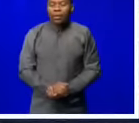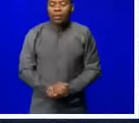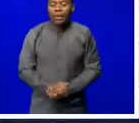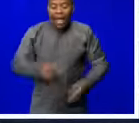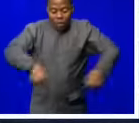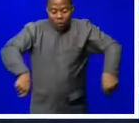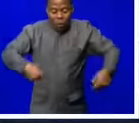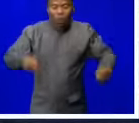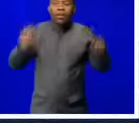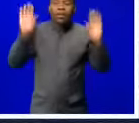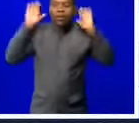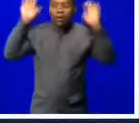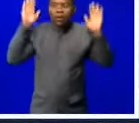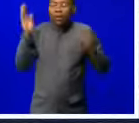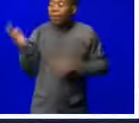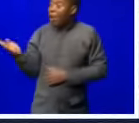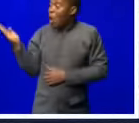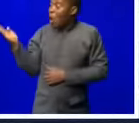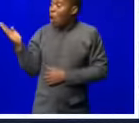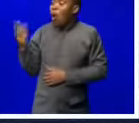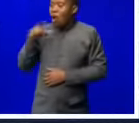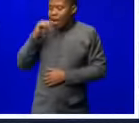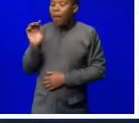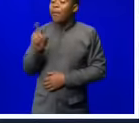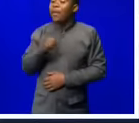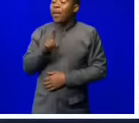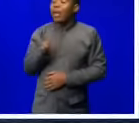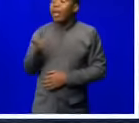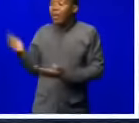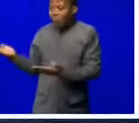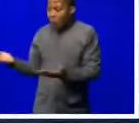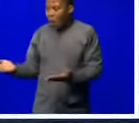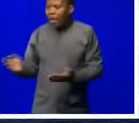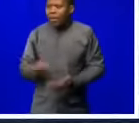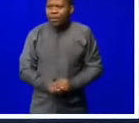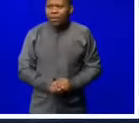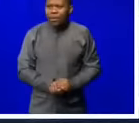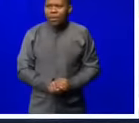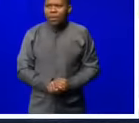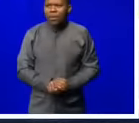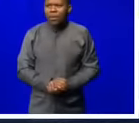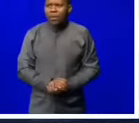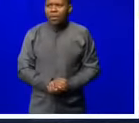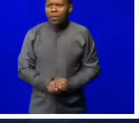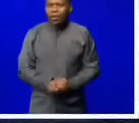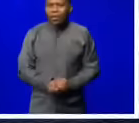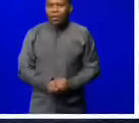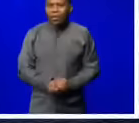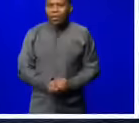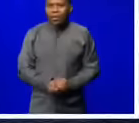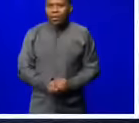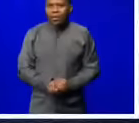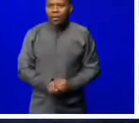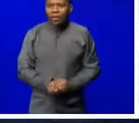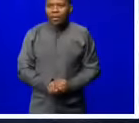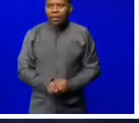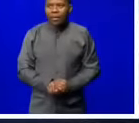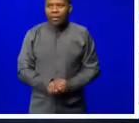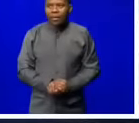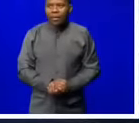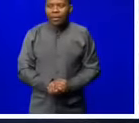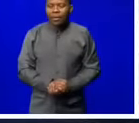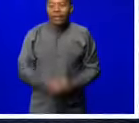Masotla mahle tawasetinga kugcisa ubuka temidlalo kana namhlanje temidlalo ngamba nalinda Dlamini inkosi sikuvusele kumbe ungasithi wa nje